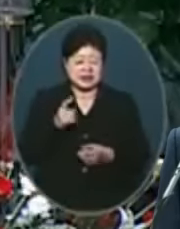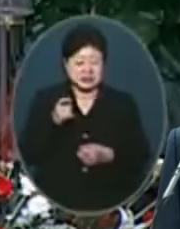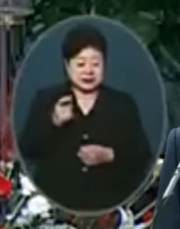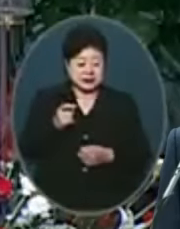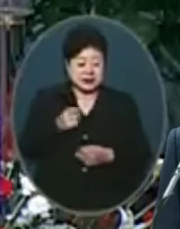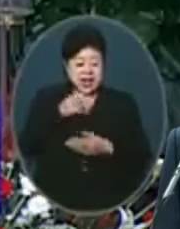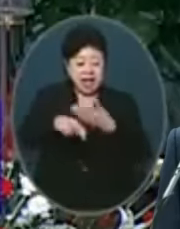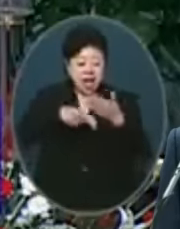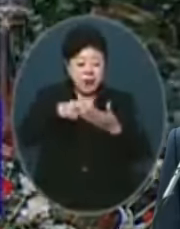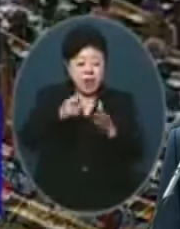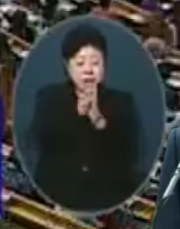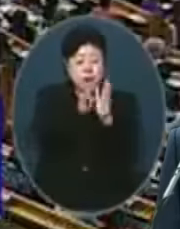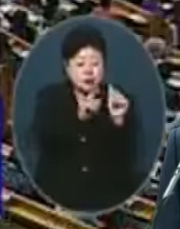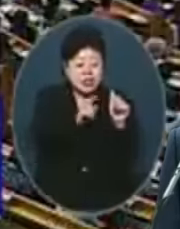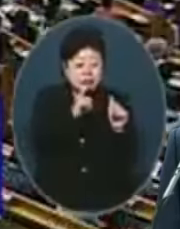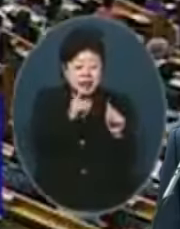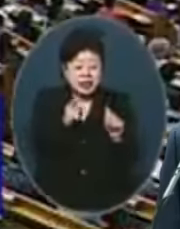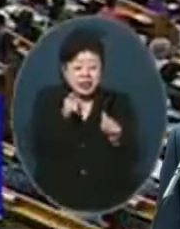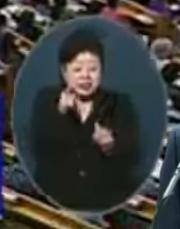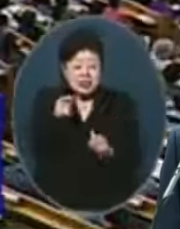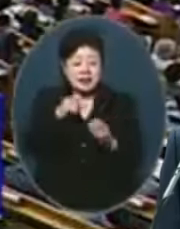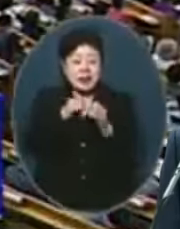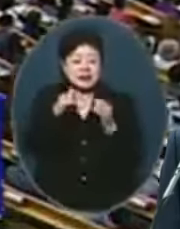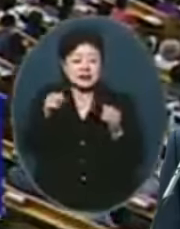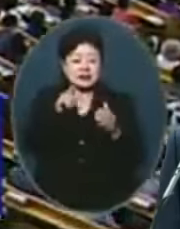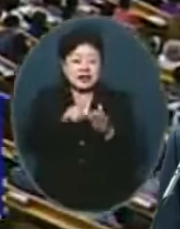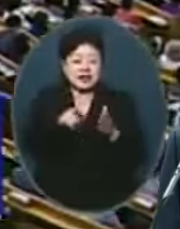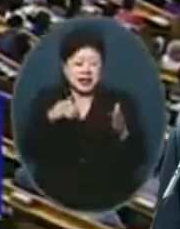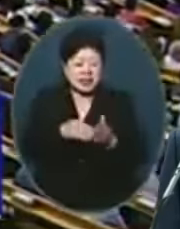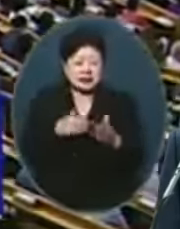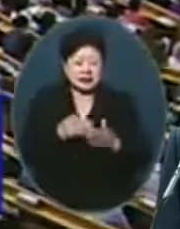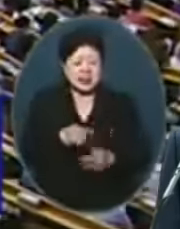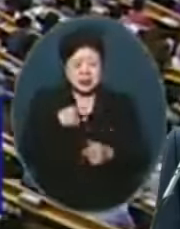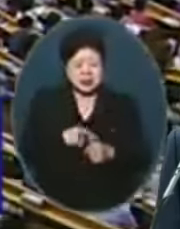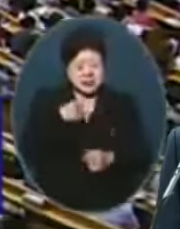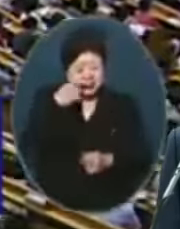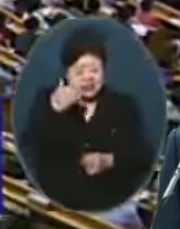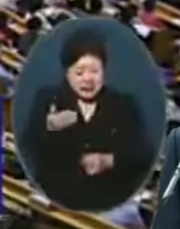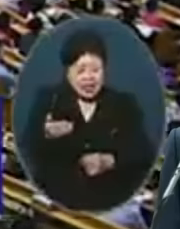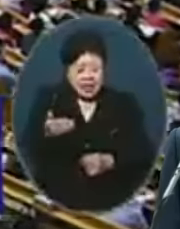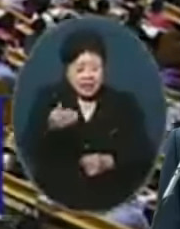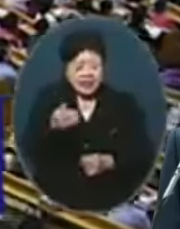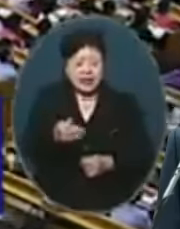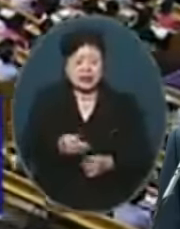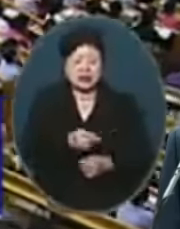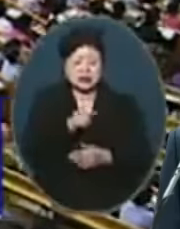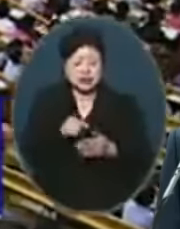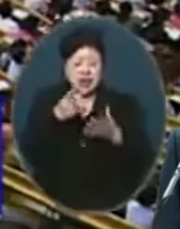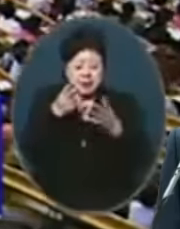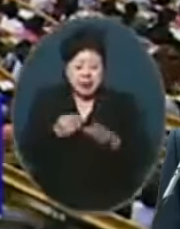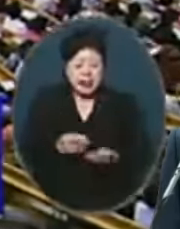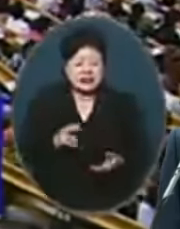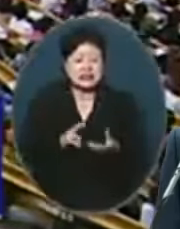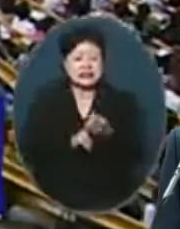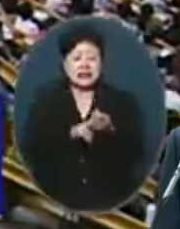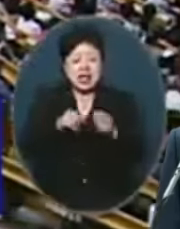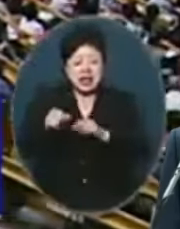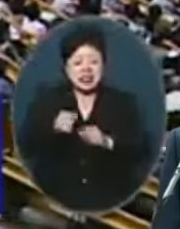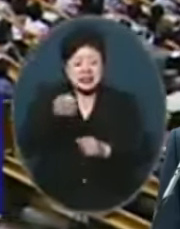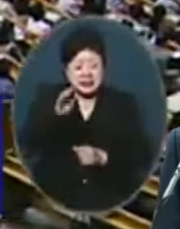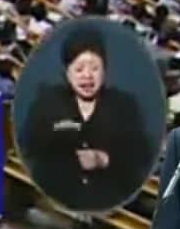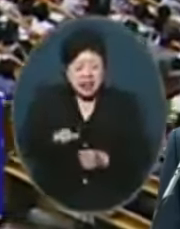11절에 보면 야훼께서 모세에게 이르시되 이 백성이 어느 때까지 나를 멸시하겠느냐? 내가 그들 중에 많은 이적을